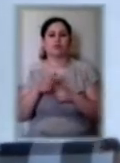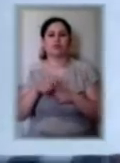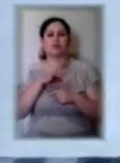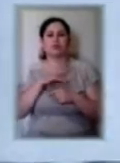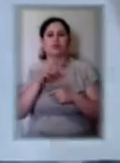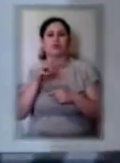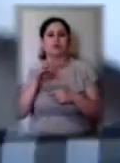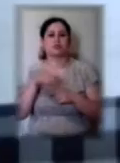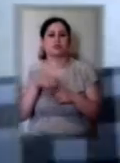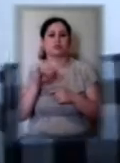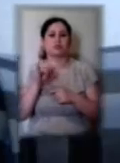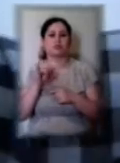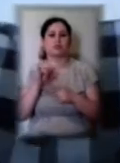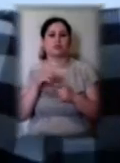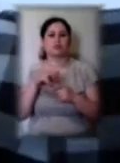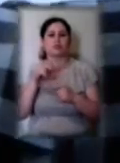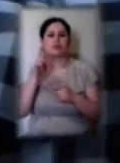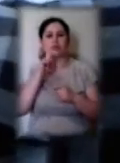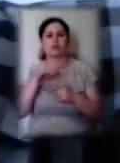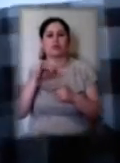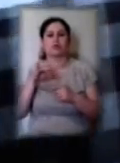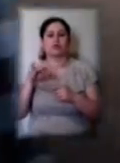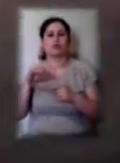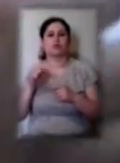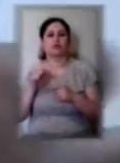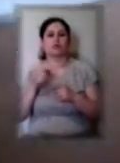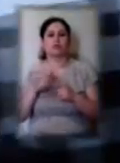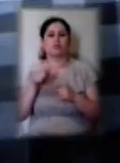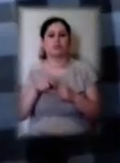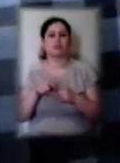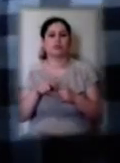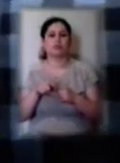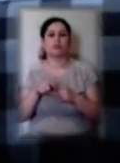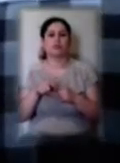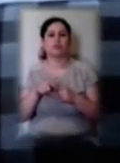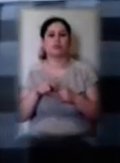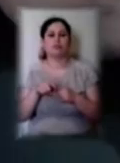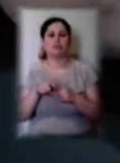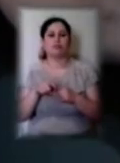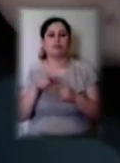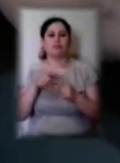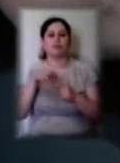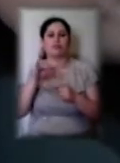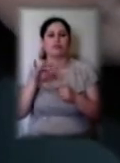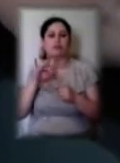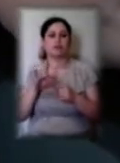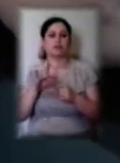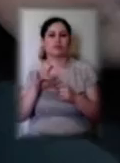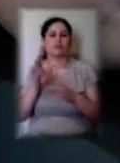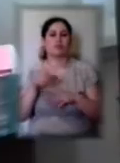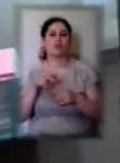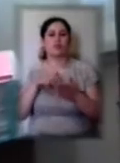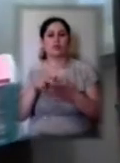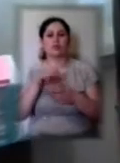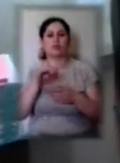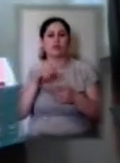і українська література, ось тут і твір. Після проходження тестів результати